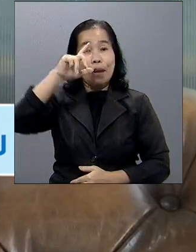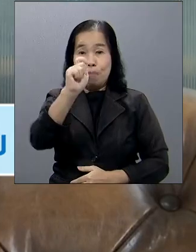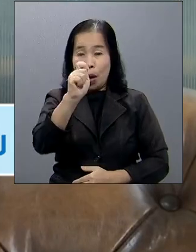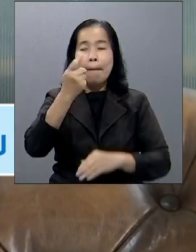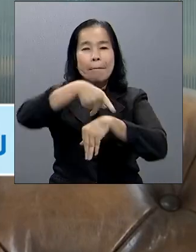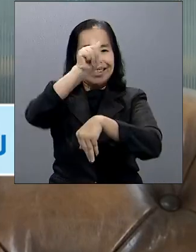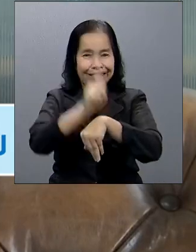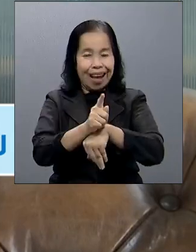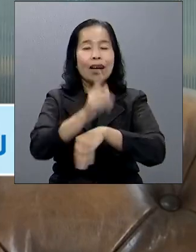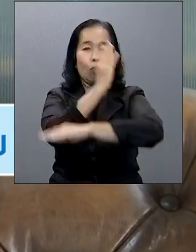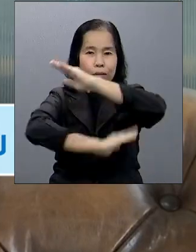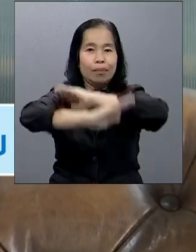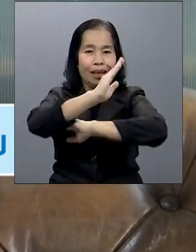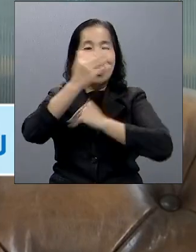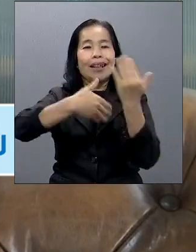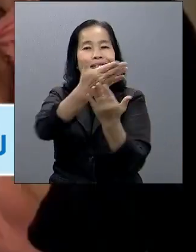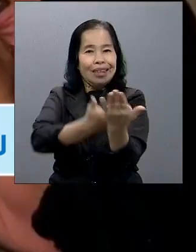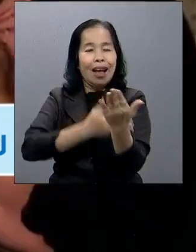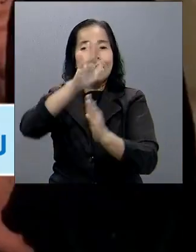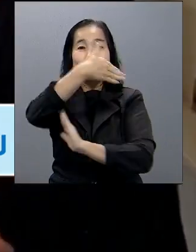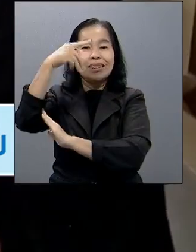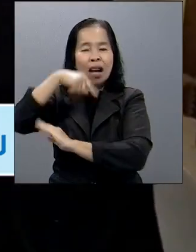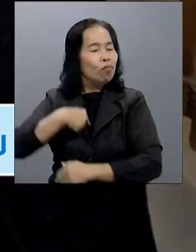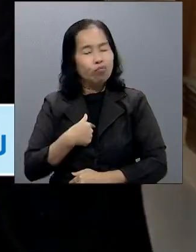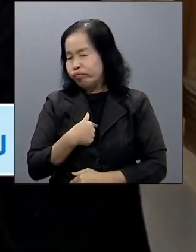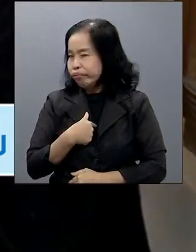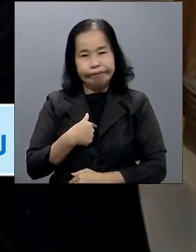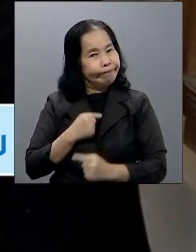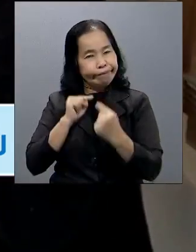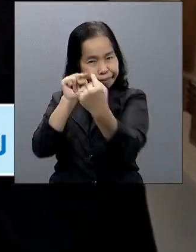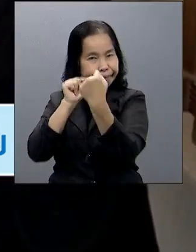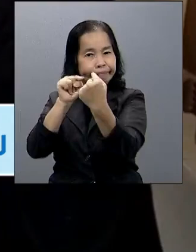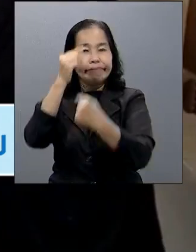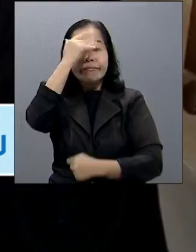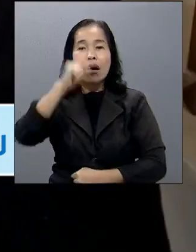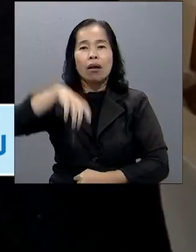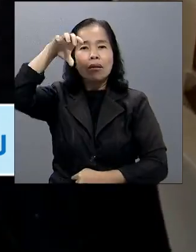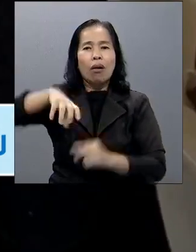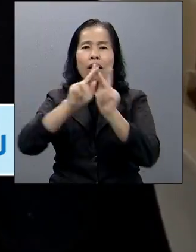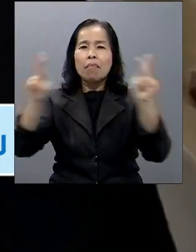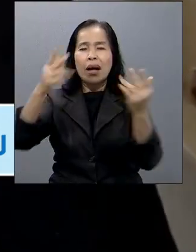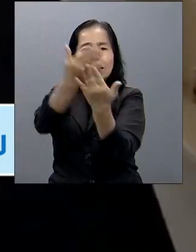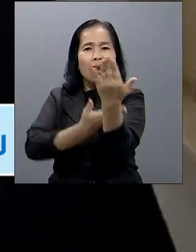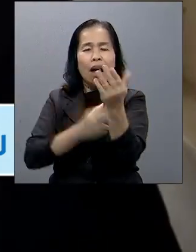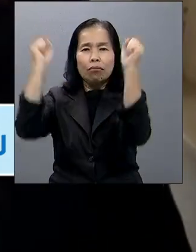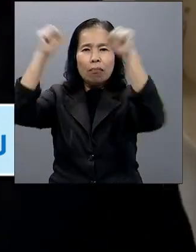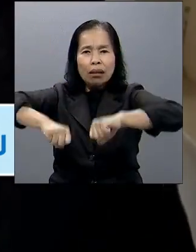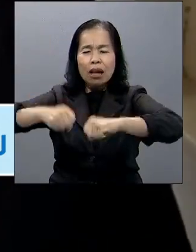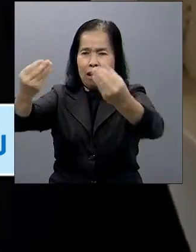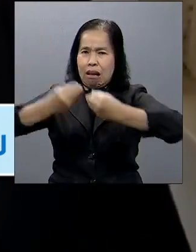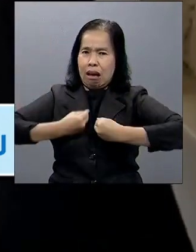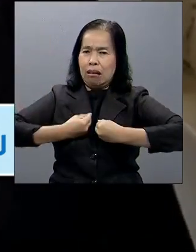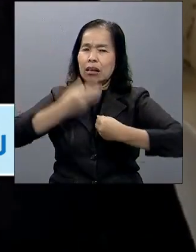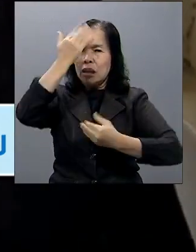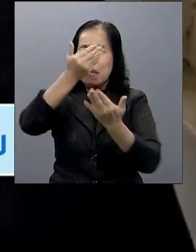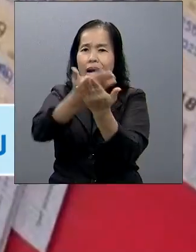าพันธ์คนพิการผู้ค้าสลากประเทศไทยออกโรงมาโต้เลยหลังบอร์ดสำนักงานสลากกินแบ่งรัฐบาลมีมติปรับลดโควต้าสล